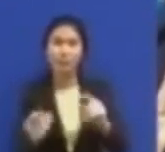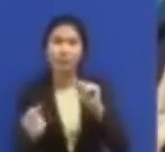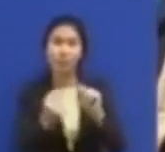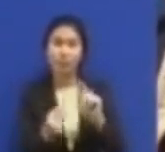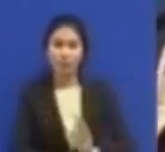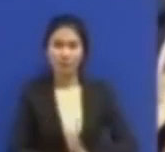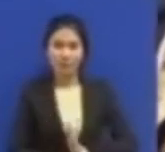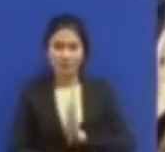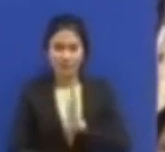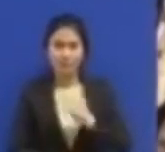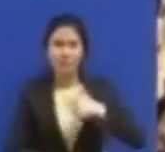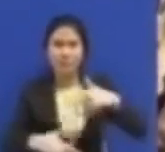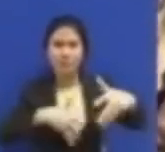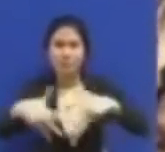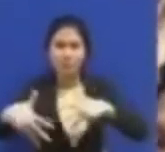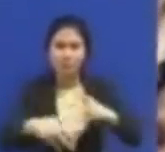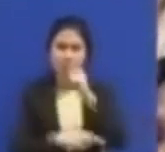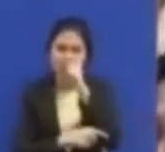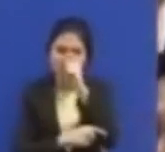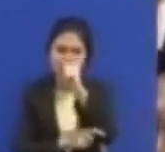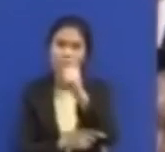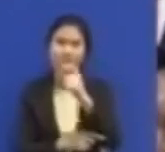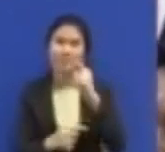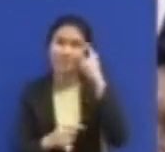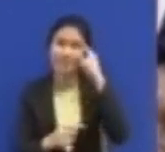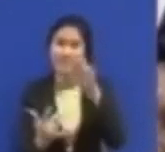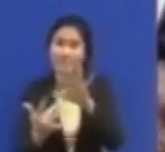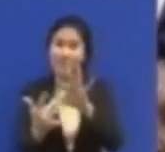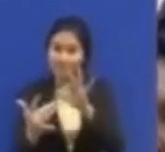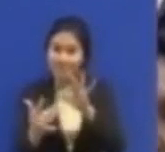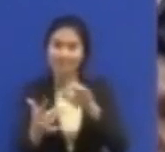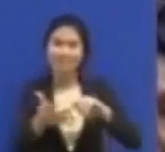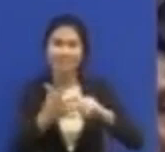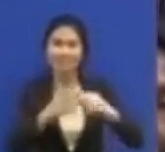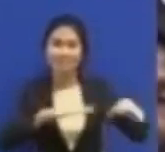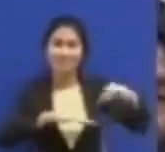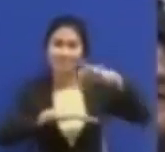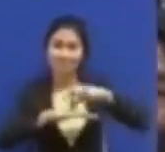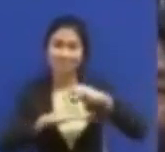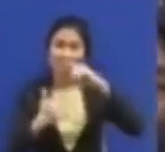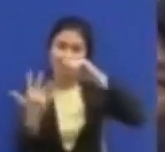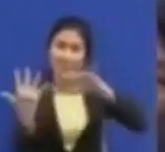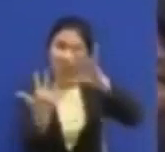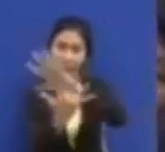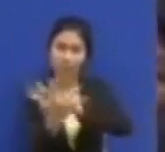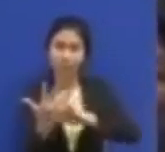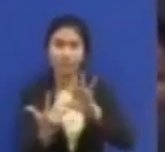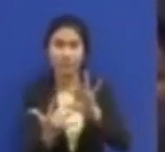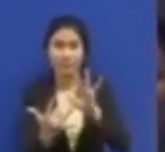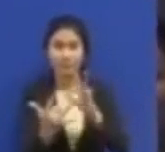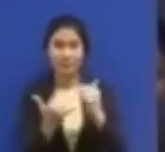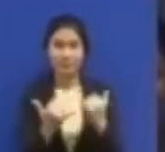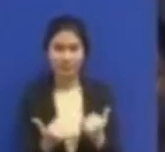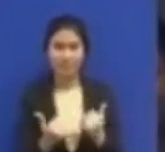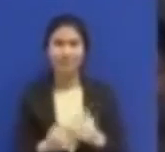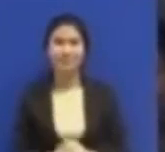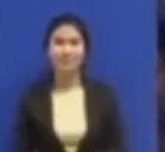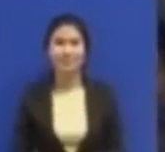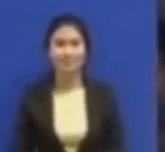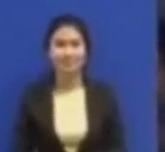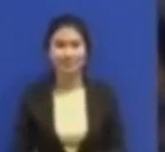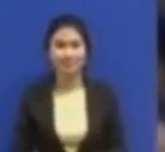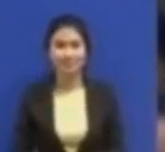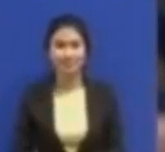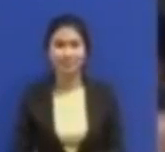ได้รับความไว้วางใจจากพี่น้องประชาชนทั่วประเทศบางแห่ง